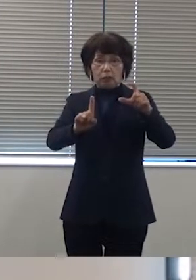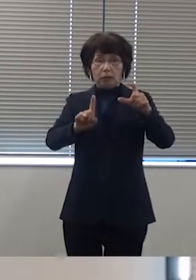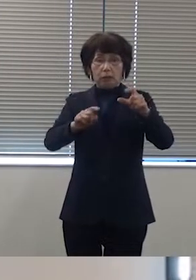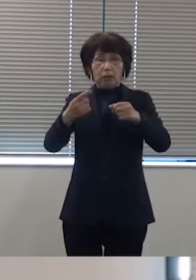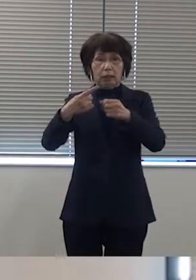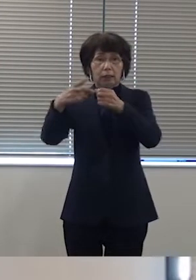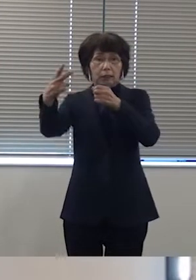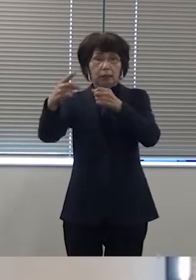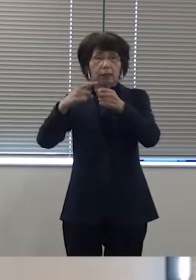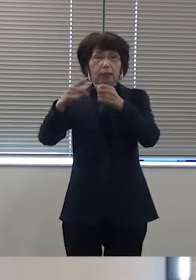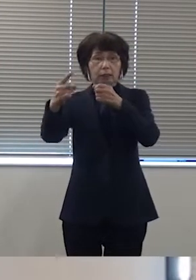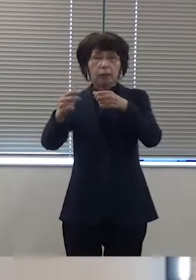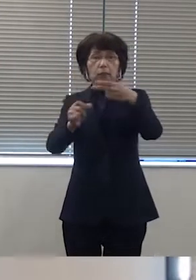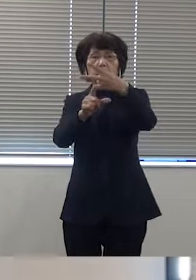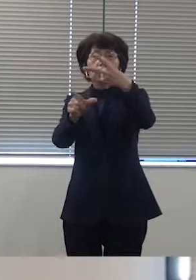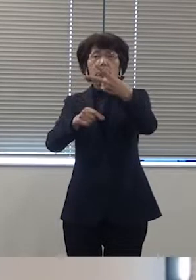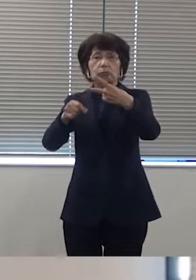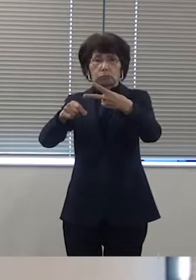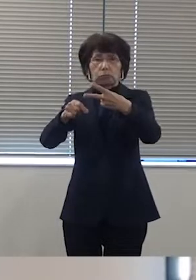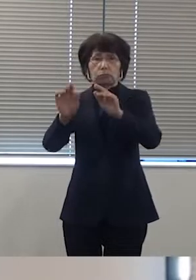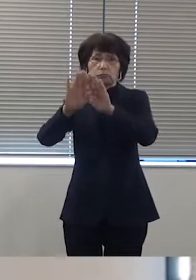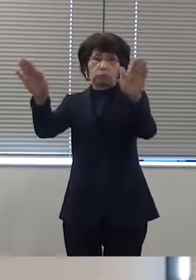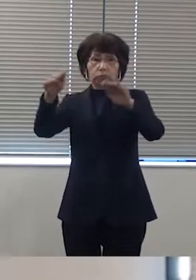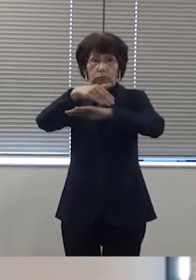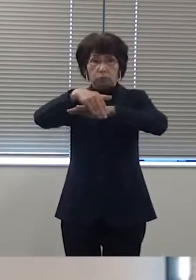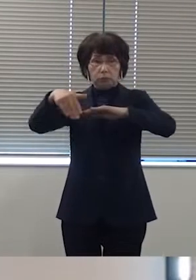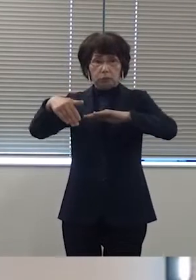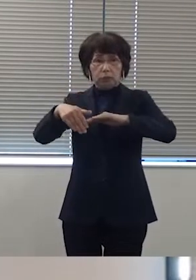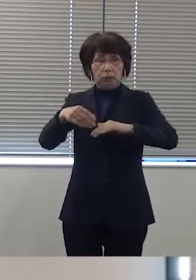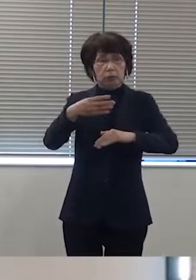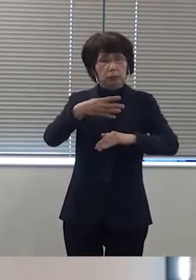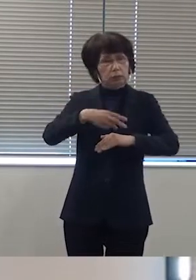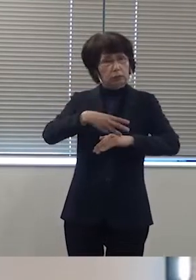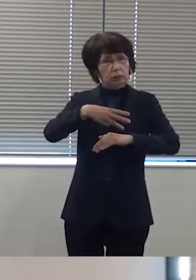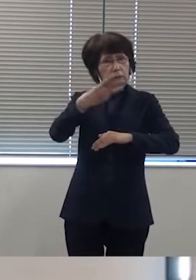が来年の2月予定をしておりますので、